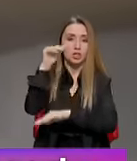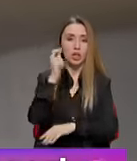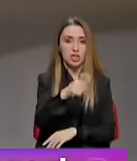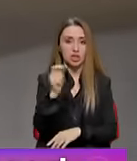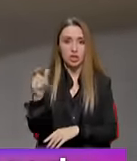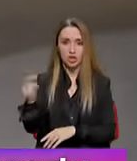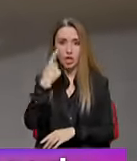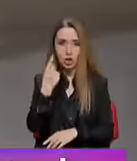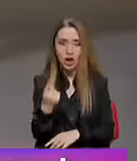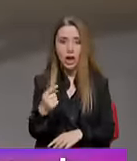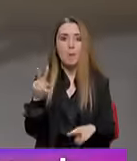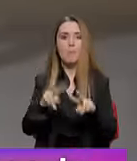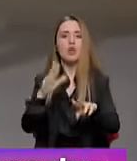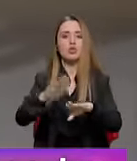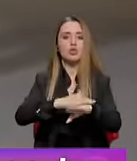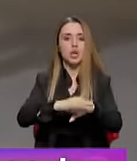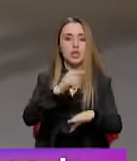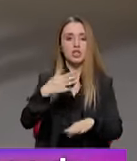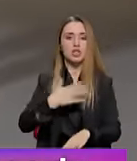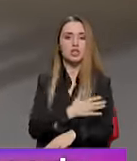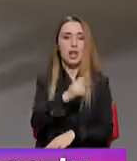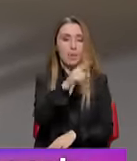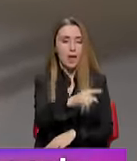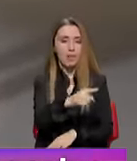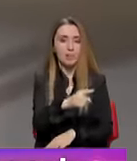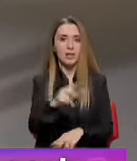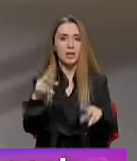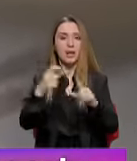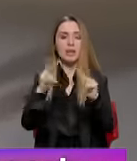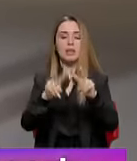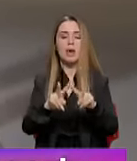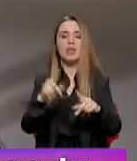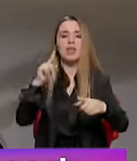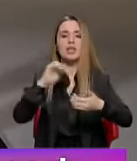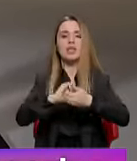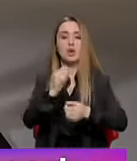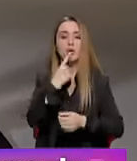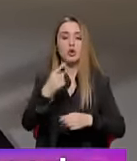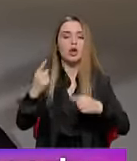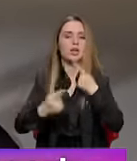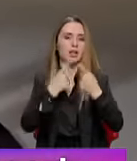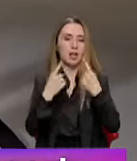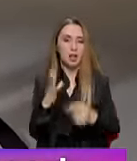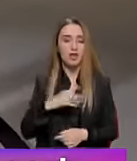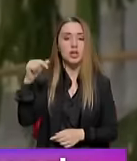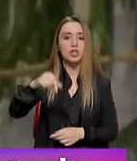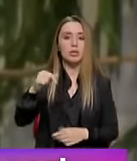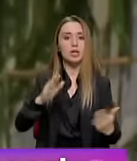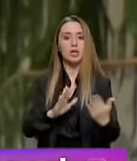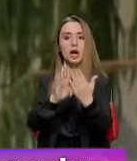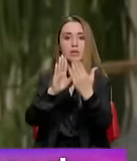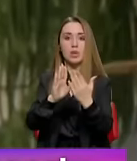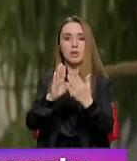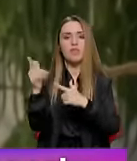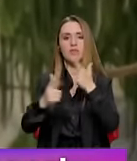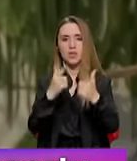Eee Mansur yavaş'a Cumhuriyet Halk Partisi'nde demle bir ittifak kurduğu yönünde iddialar vardı şimdi karşımızda da bir